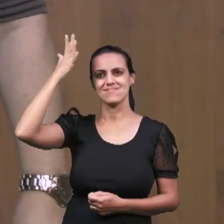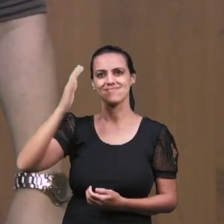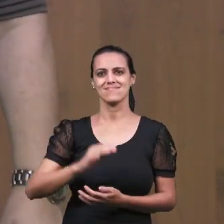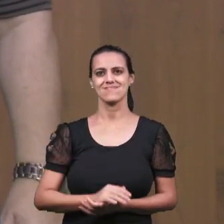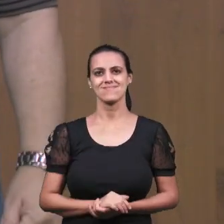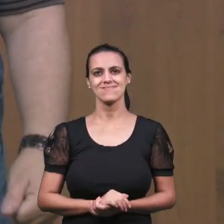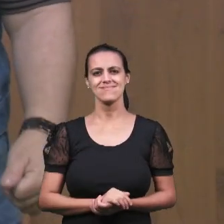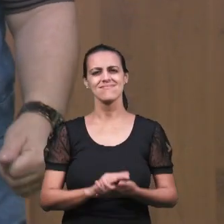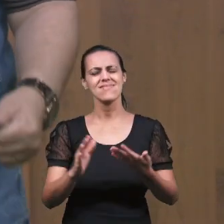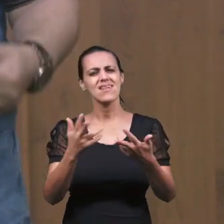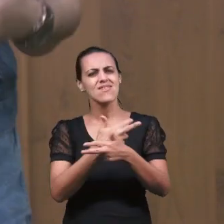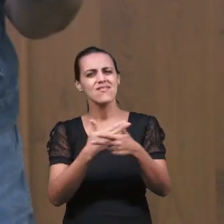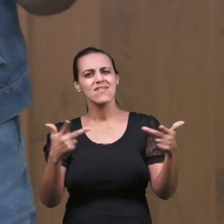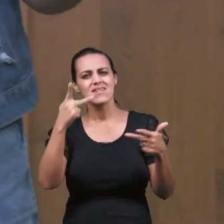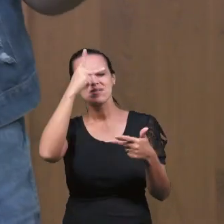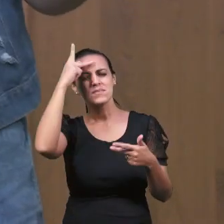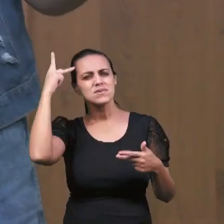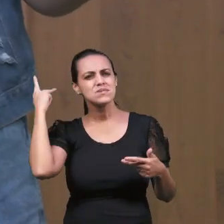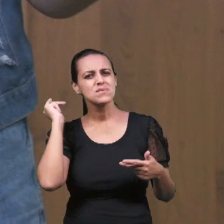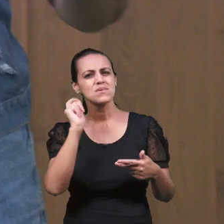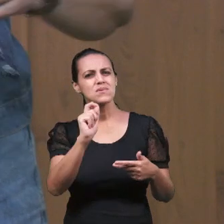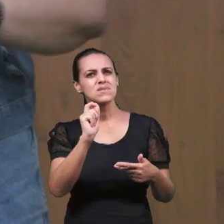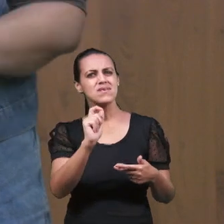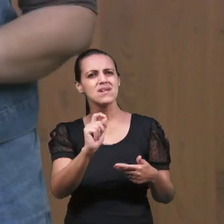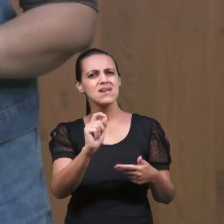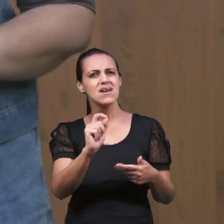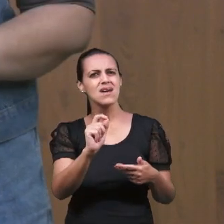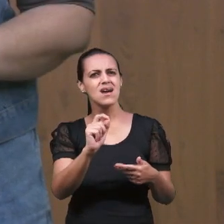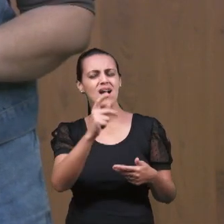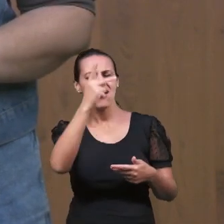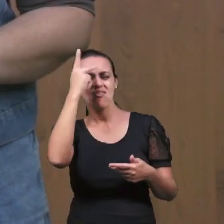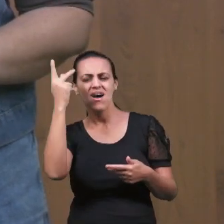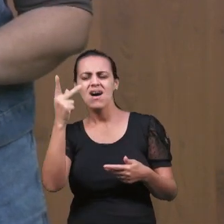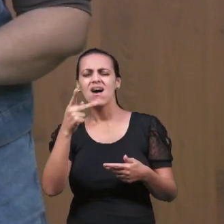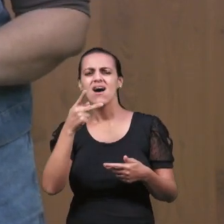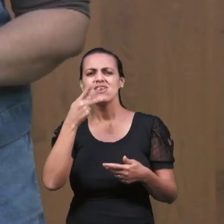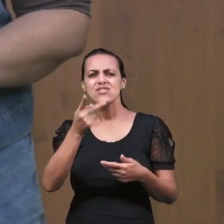cieux si ce n'est pas révélé par le Saint-Esprit de Dieu.